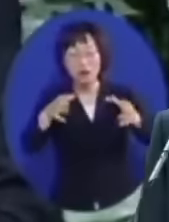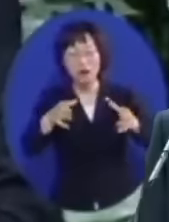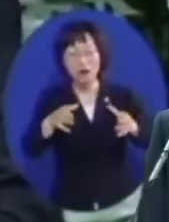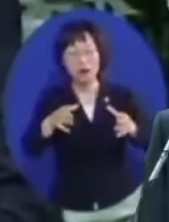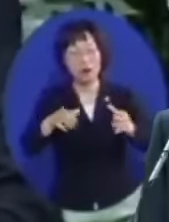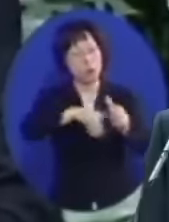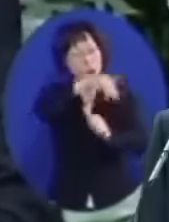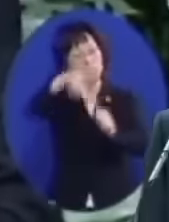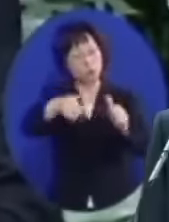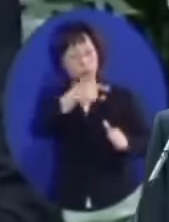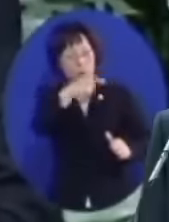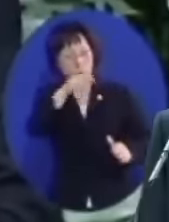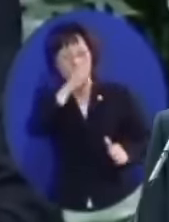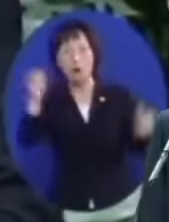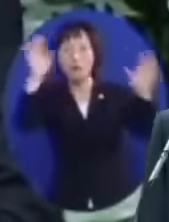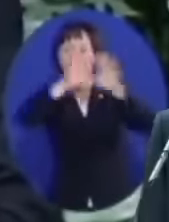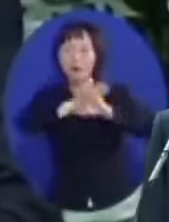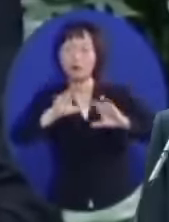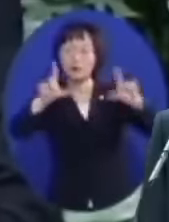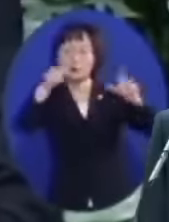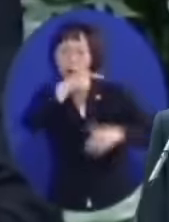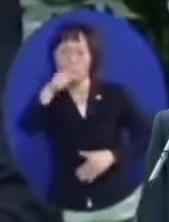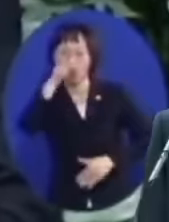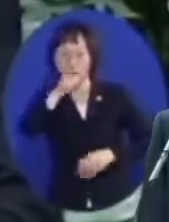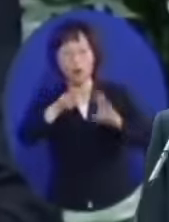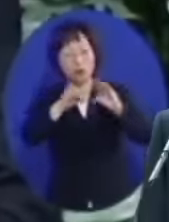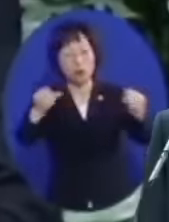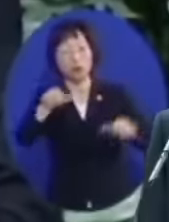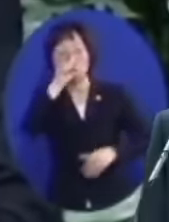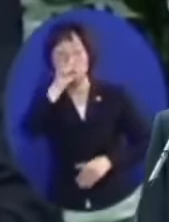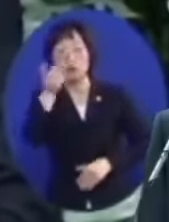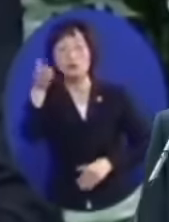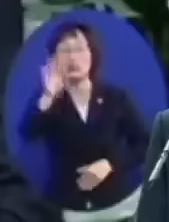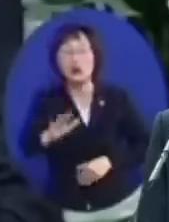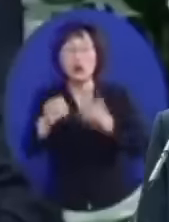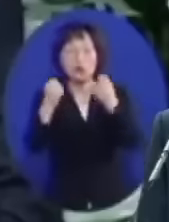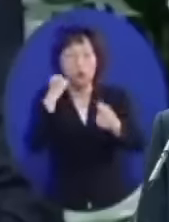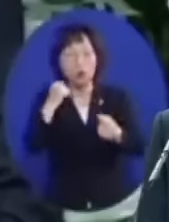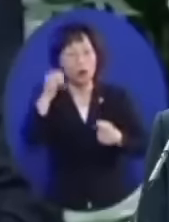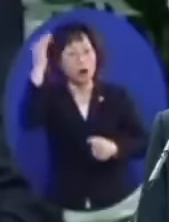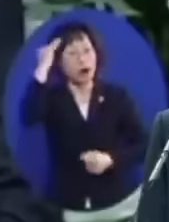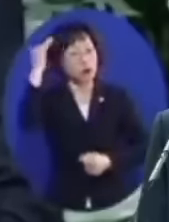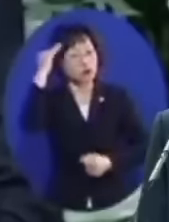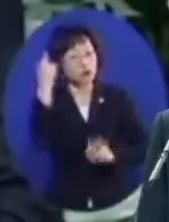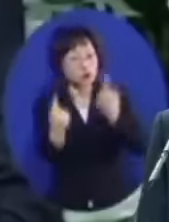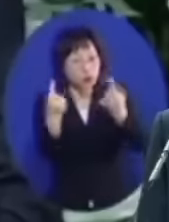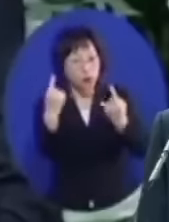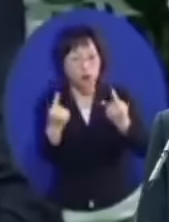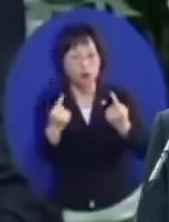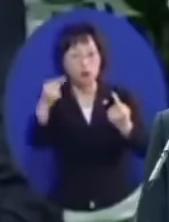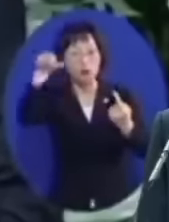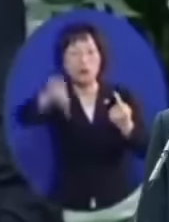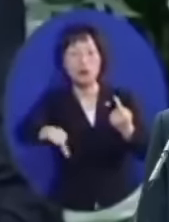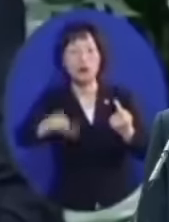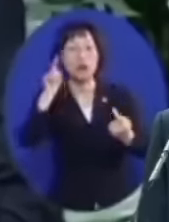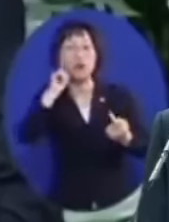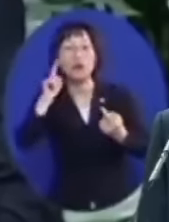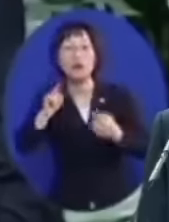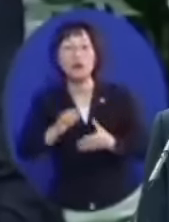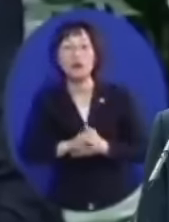기후도 좋고 국토도 좋습니다. 그런데도 불구하고 우리보다 훨씬 못삽니다. 왜